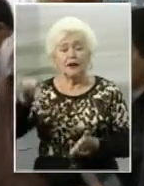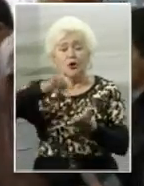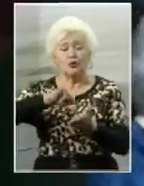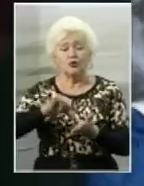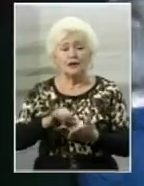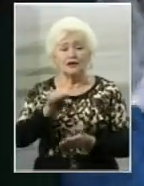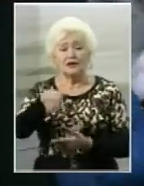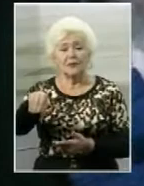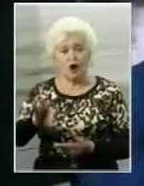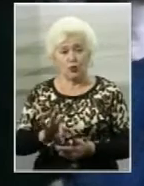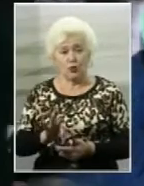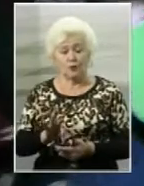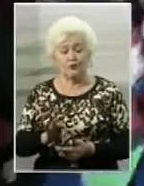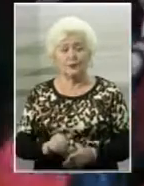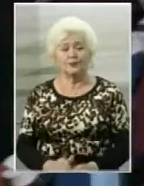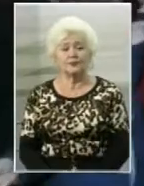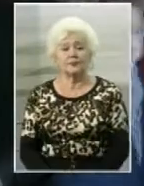учасників АТО.